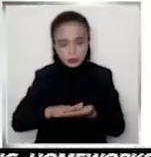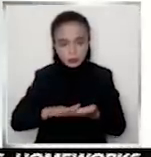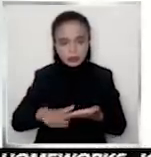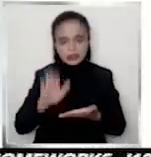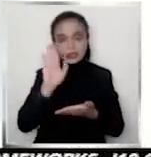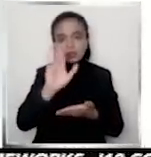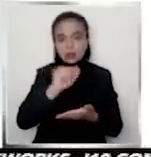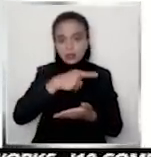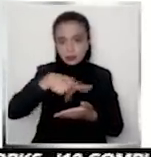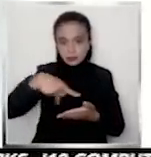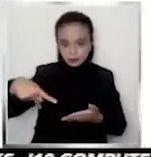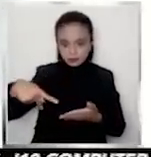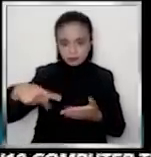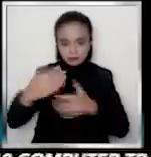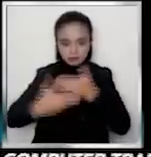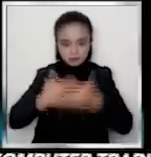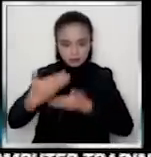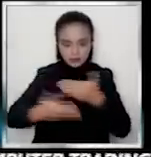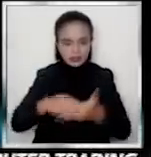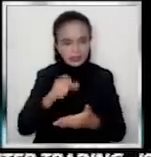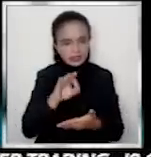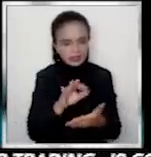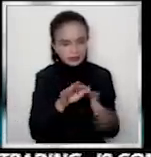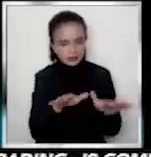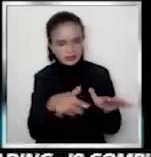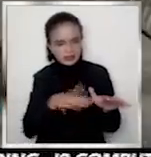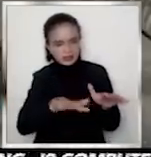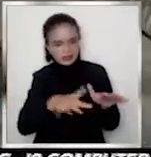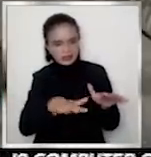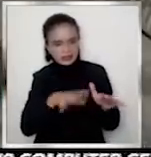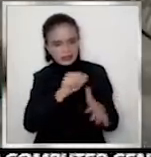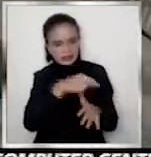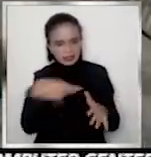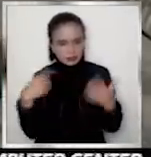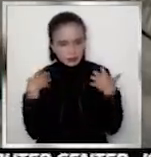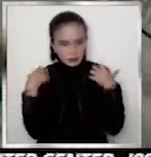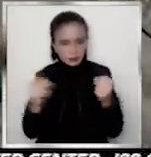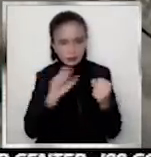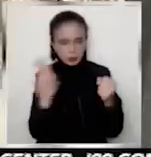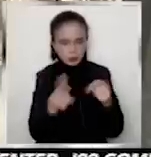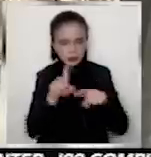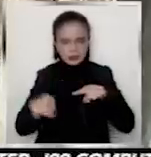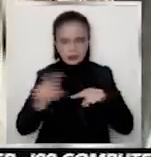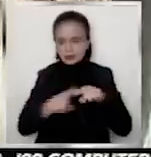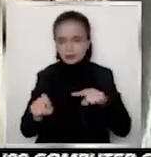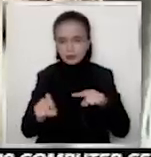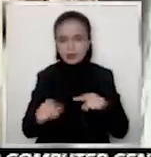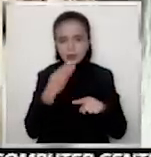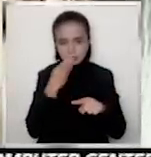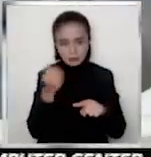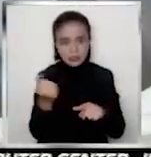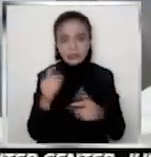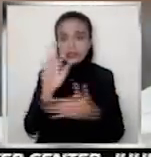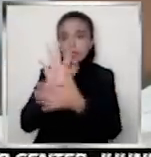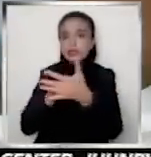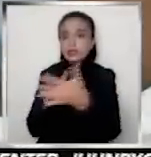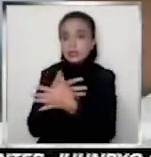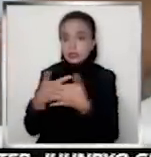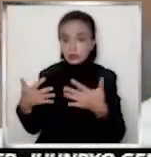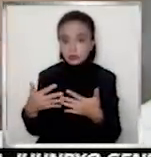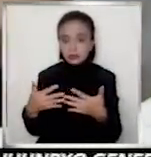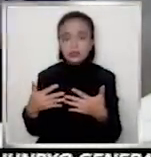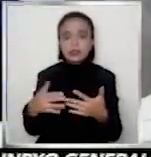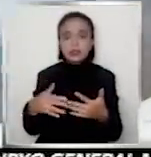appliances. Pag masama ang kondisyon, malakas kumonsumo sa kuryente yan. Mainam ding i-schedule din ang mga gawaing bahay gaya